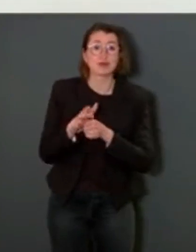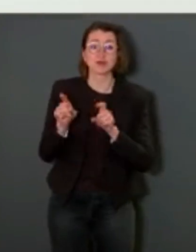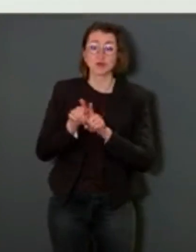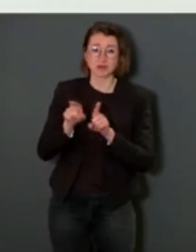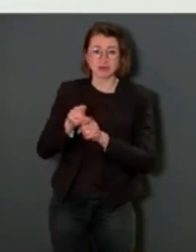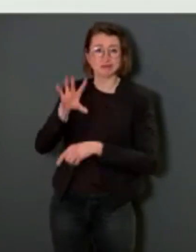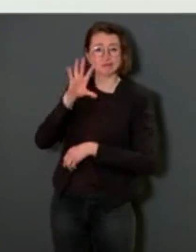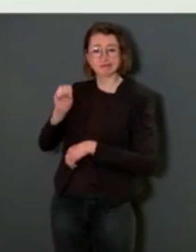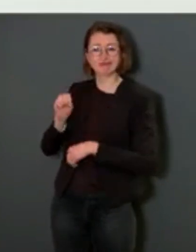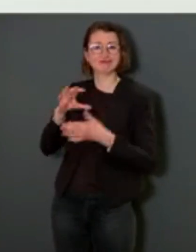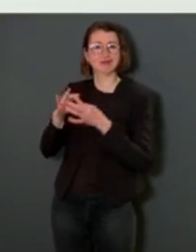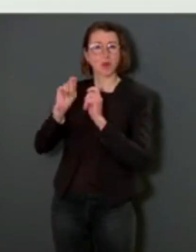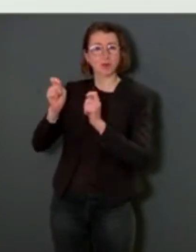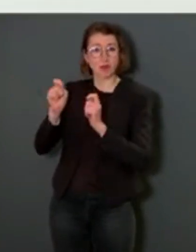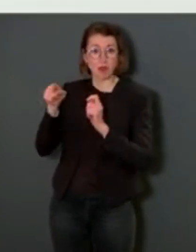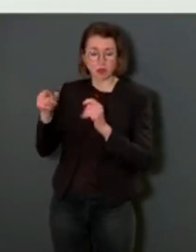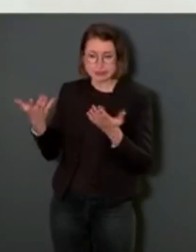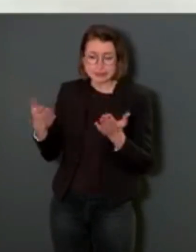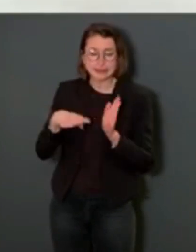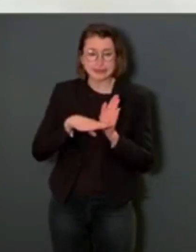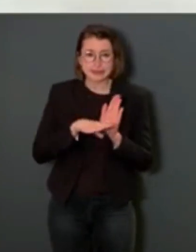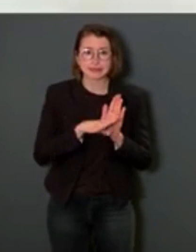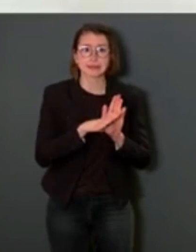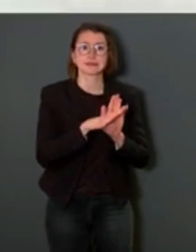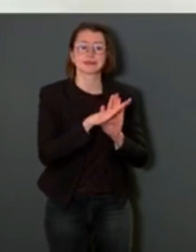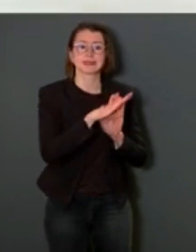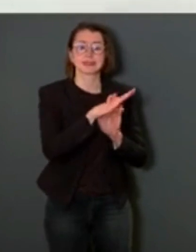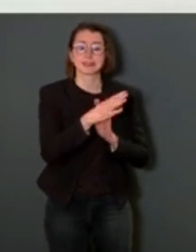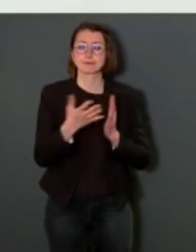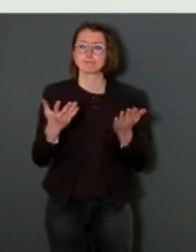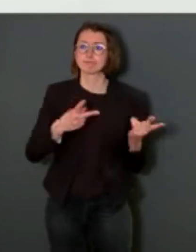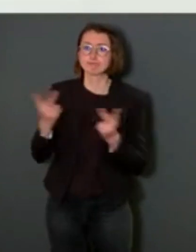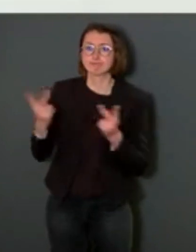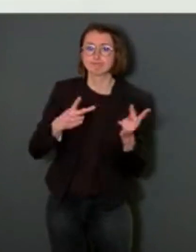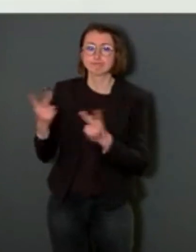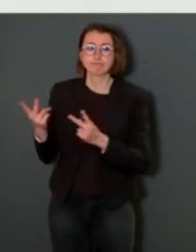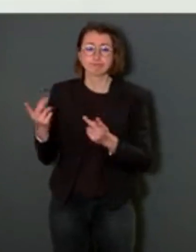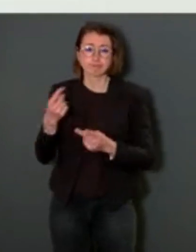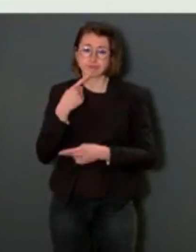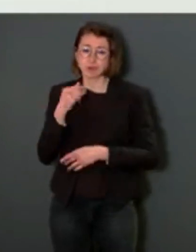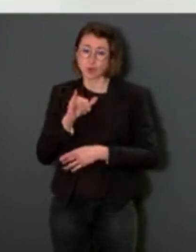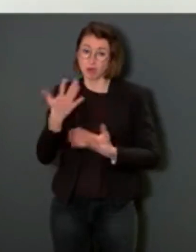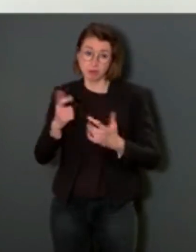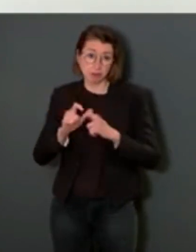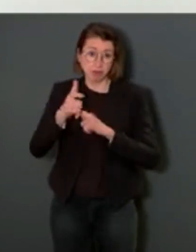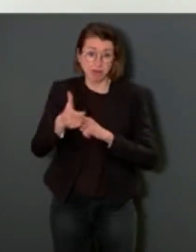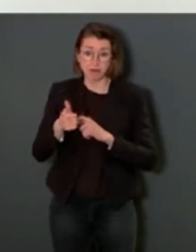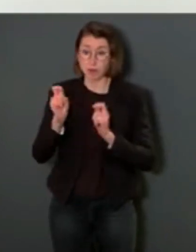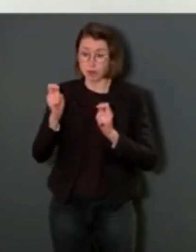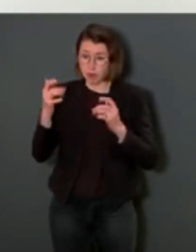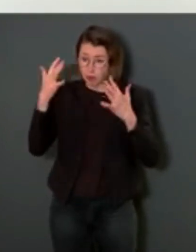chiffres d'hospitalisation ont augmenté. Pression sur nos soins